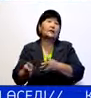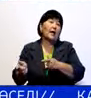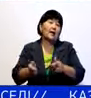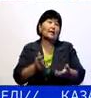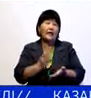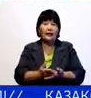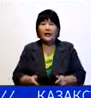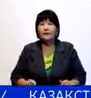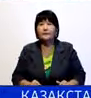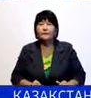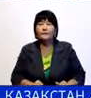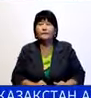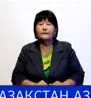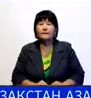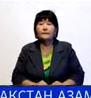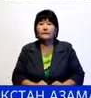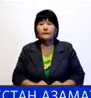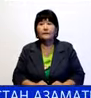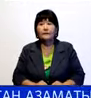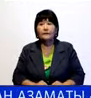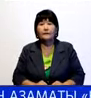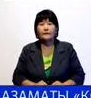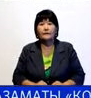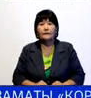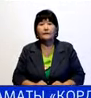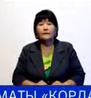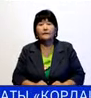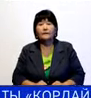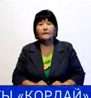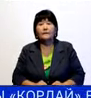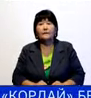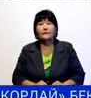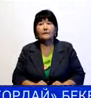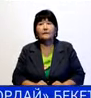дайындалған. Шыңғыс Нұрбай, Айбек Қаржаубай, Аслан Мұзарабұлы, Қызылорда телеарнасы, Арал ауданынан.